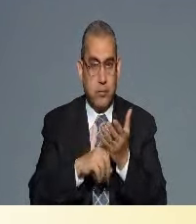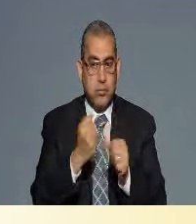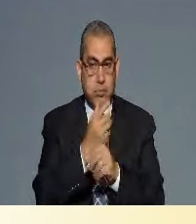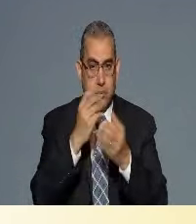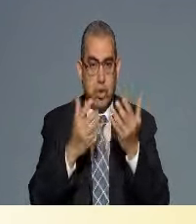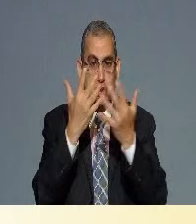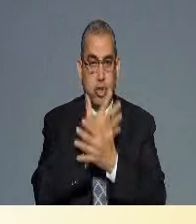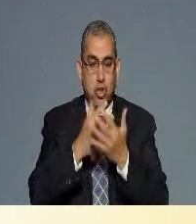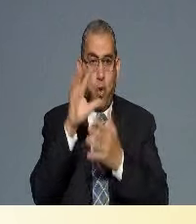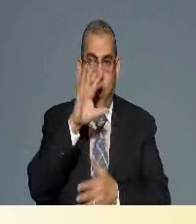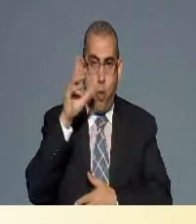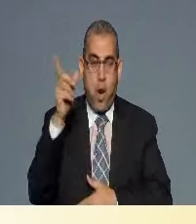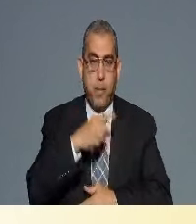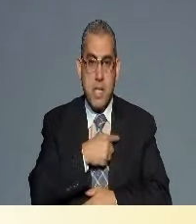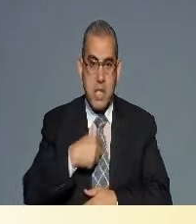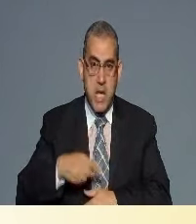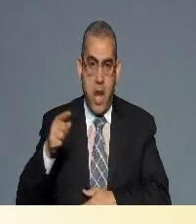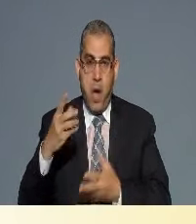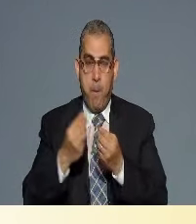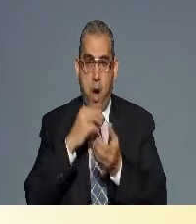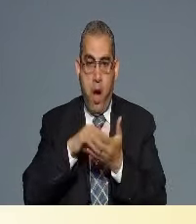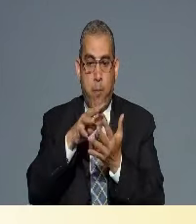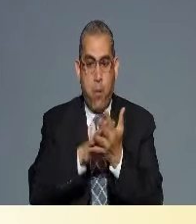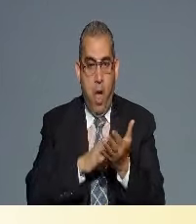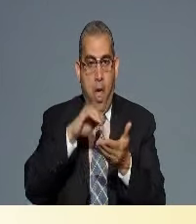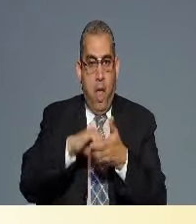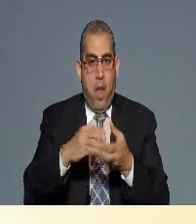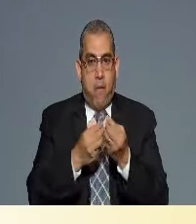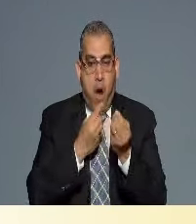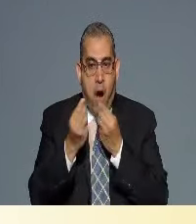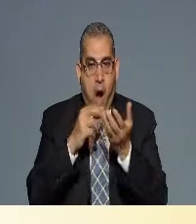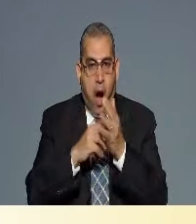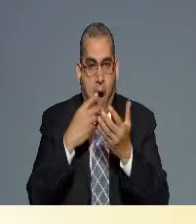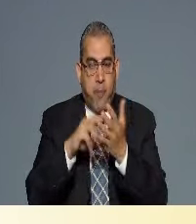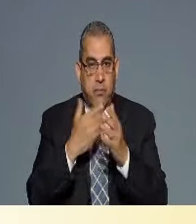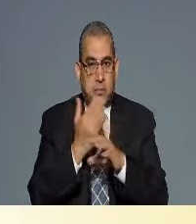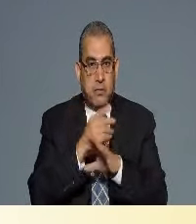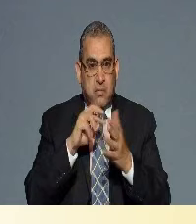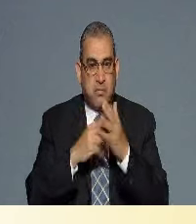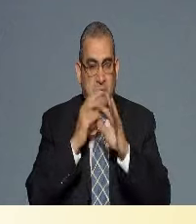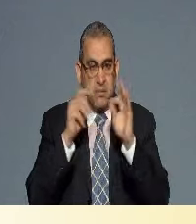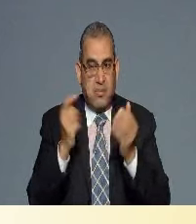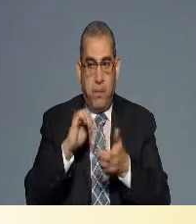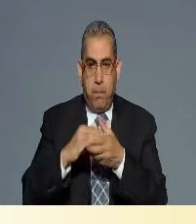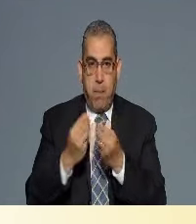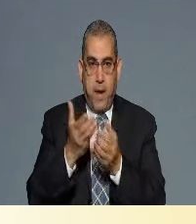شركات روسيه وصينيه، وحاليا في مذكرات تفاهم سيادتك ونعمل على ذلك سيادتك أسرع وقت ممكن.